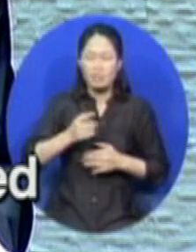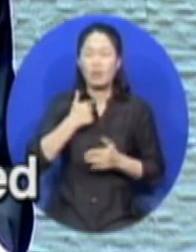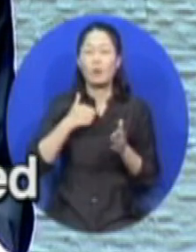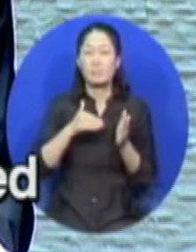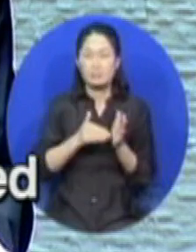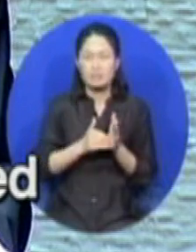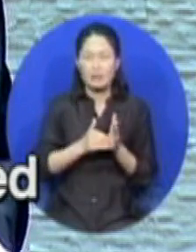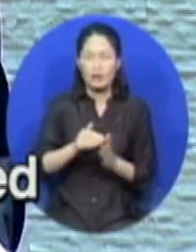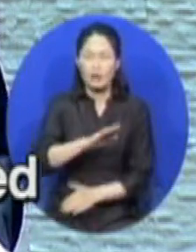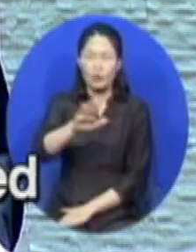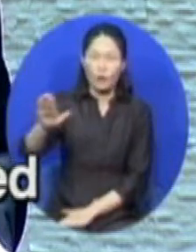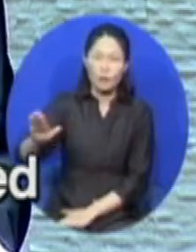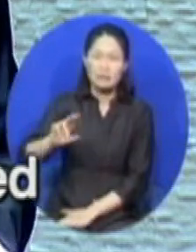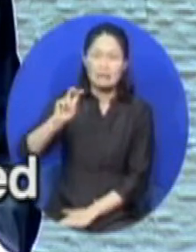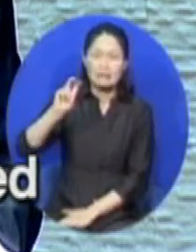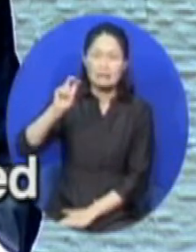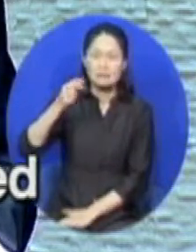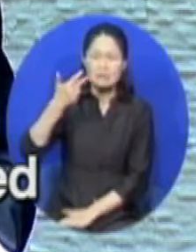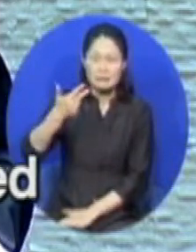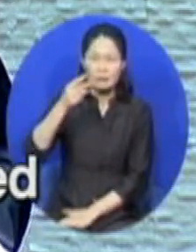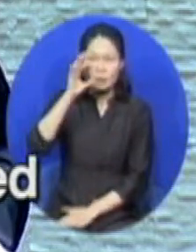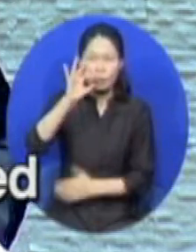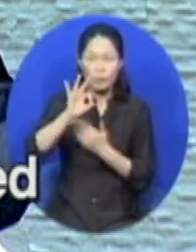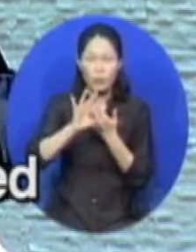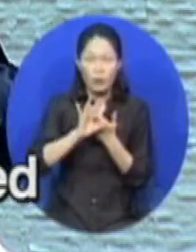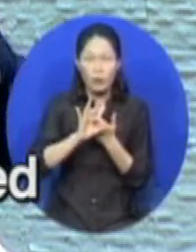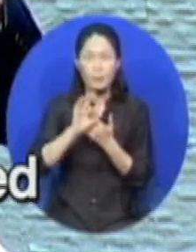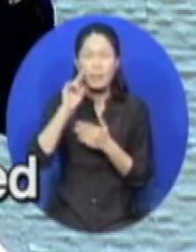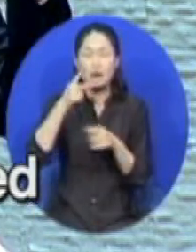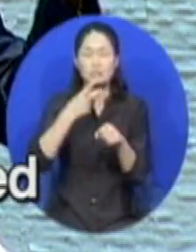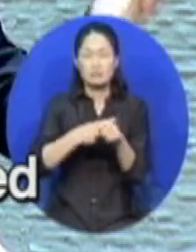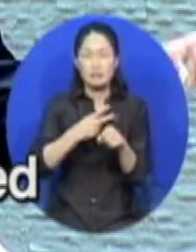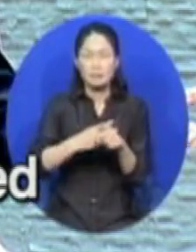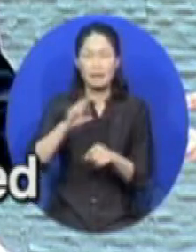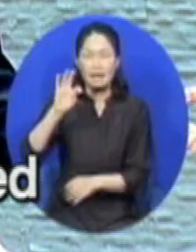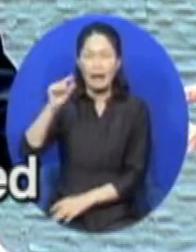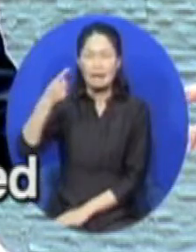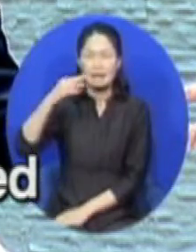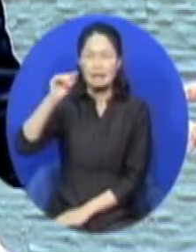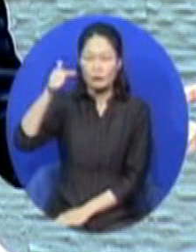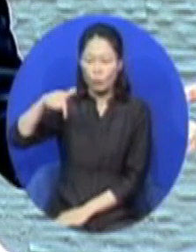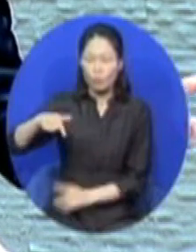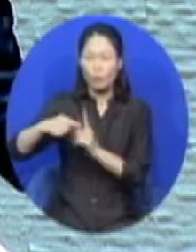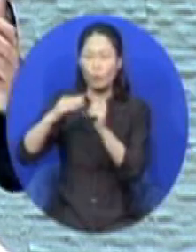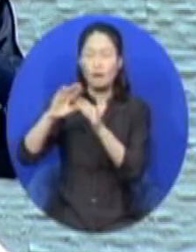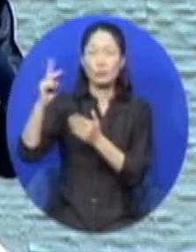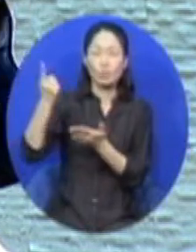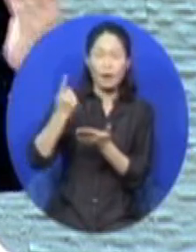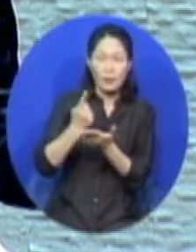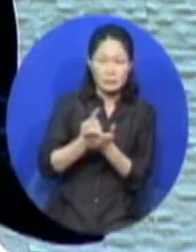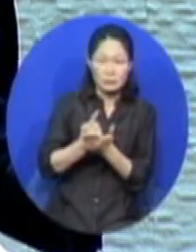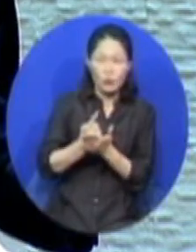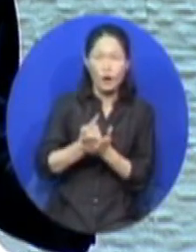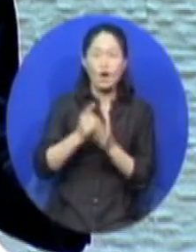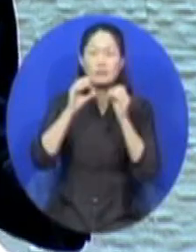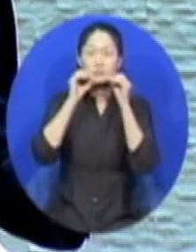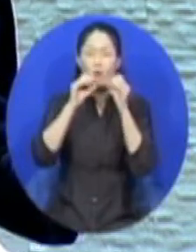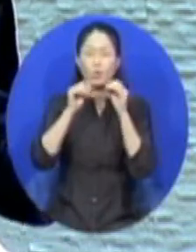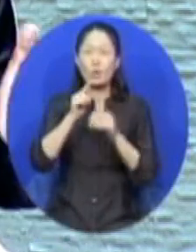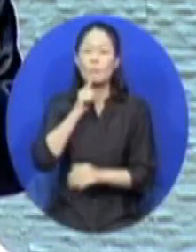여러분이 17절에 보면 사도 바울이 안디옥 교회로 돌아와서 선교 보고를